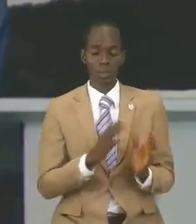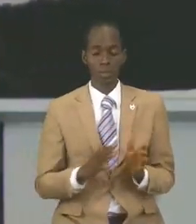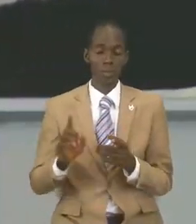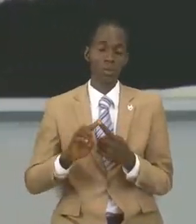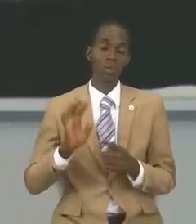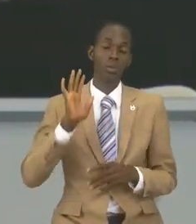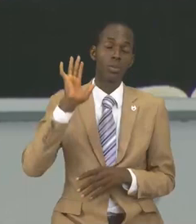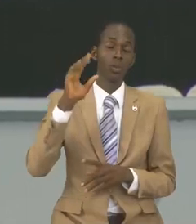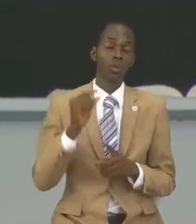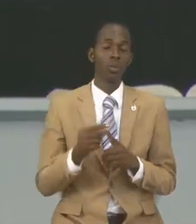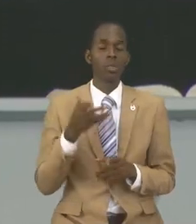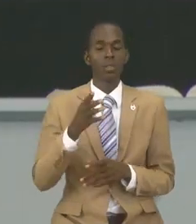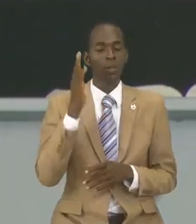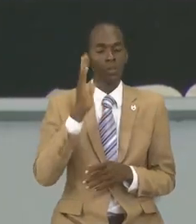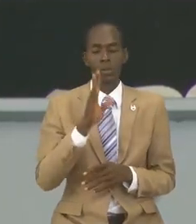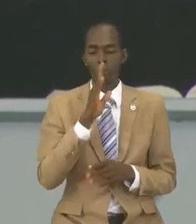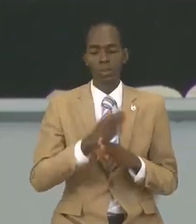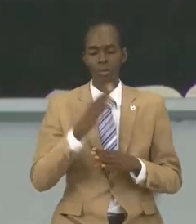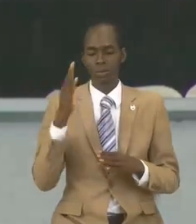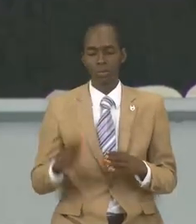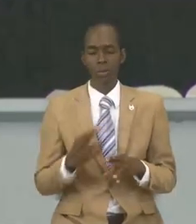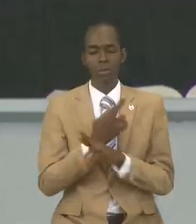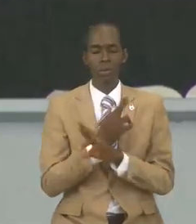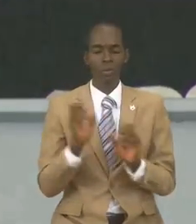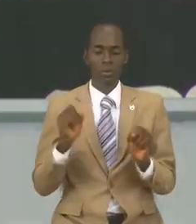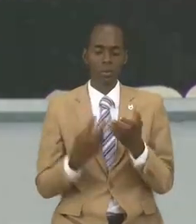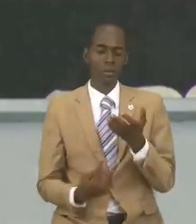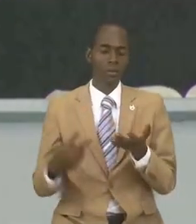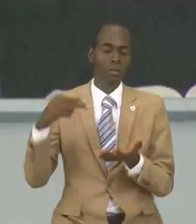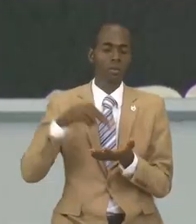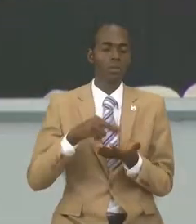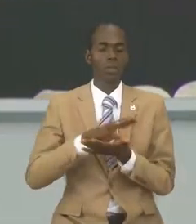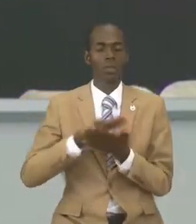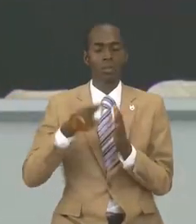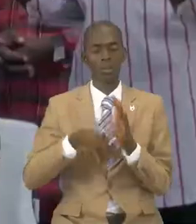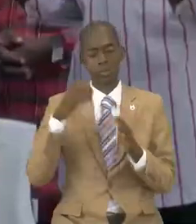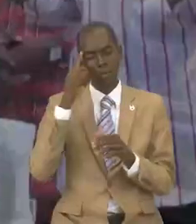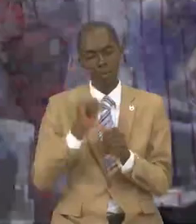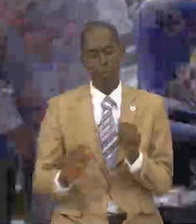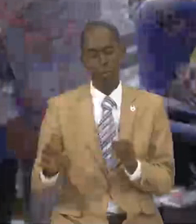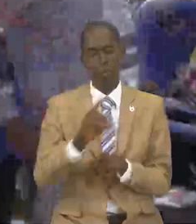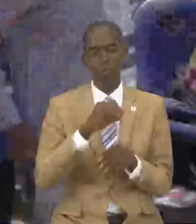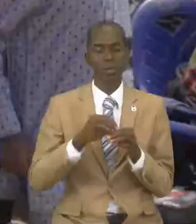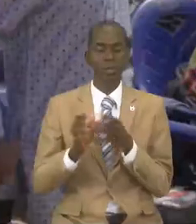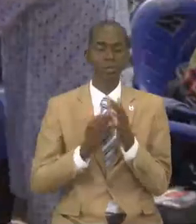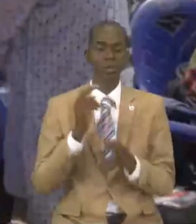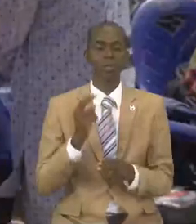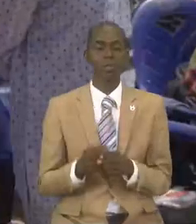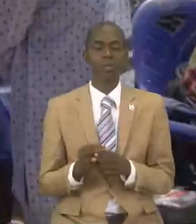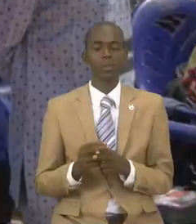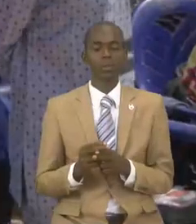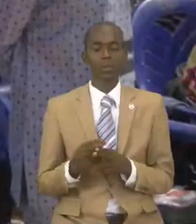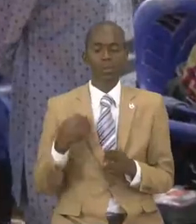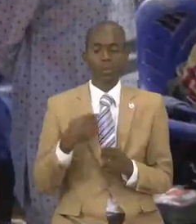ta parole, qu'il y ait la rédemption totale, la justice, la résurrection pour tout le monde au nom de